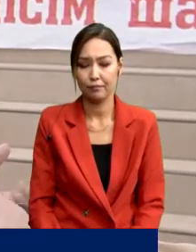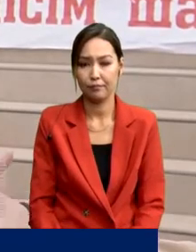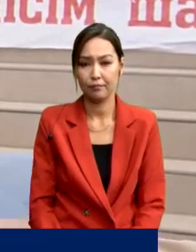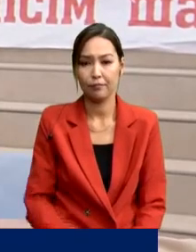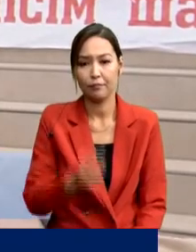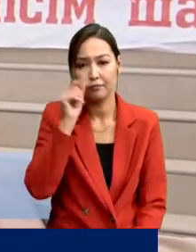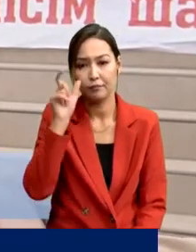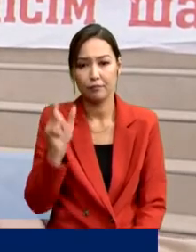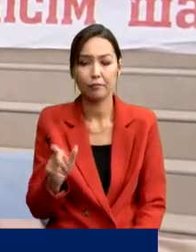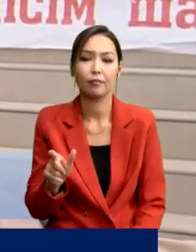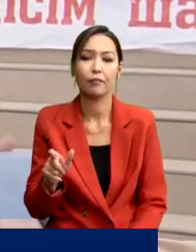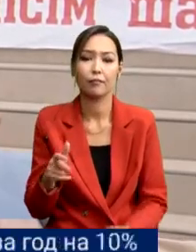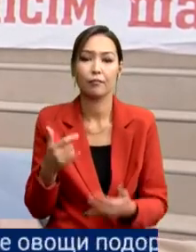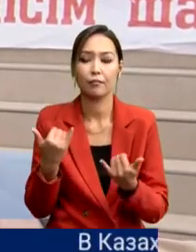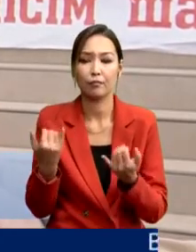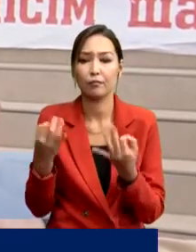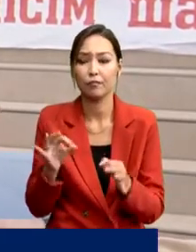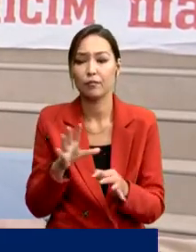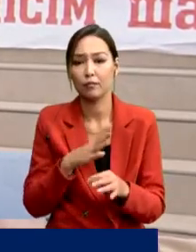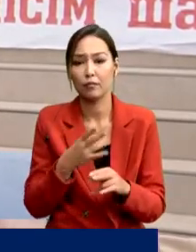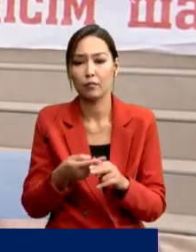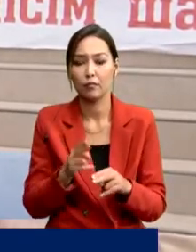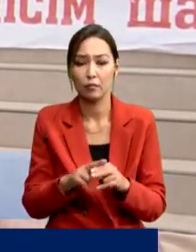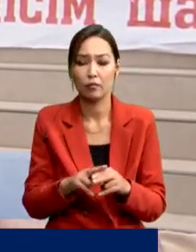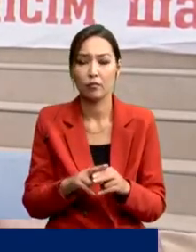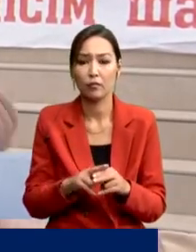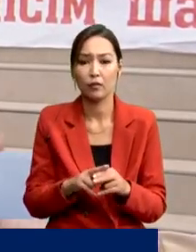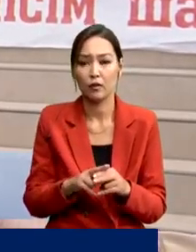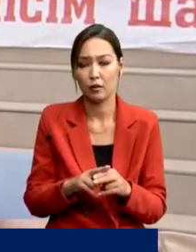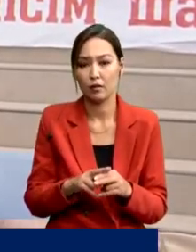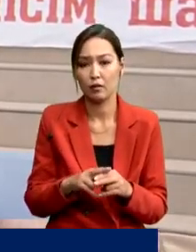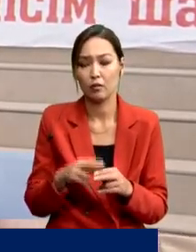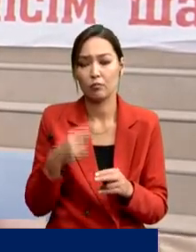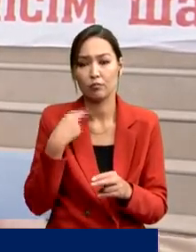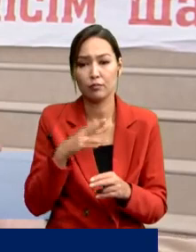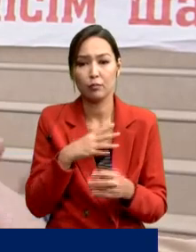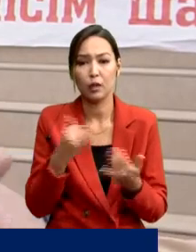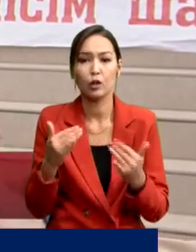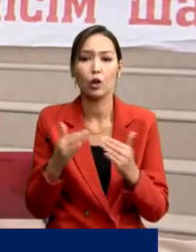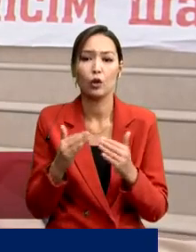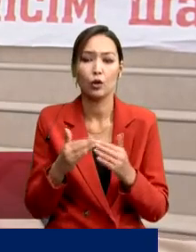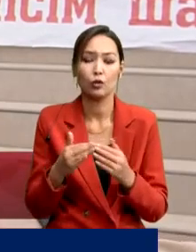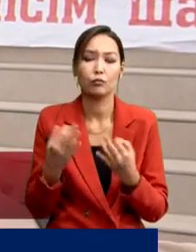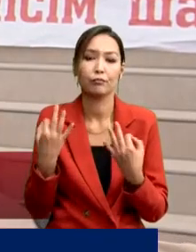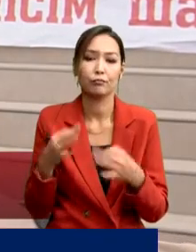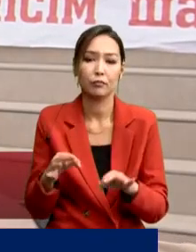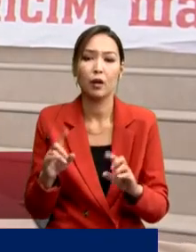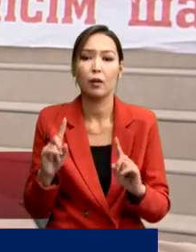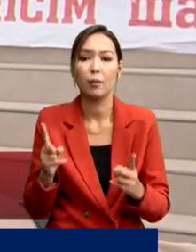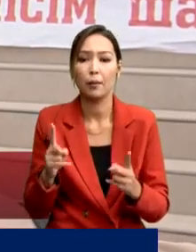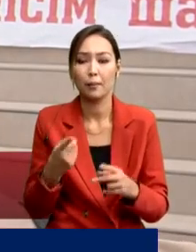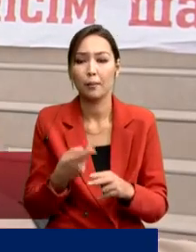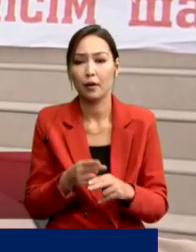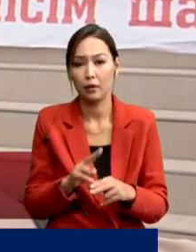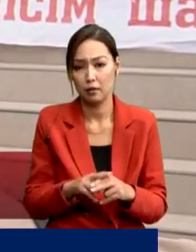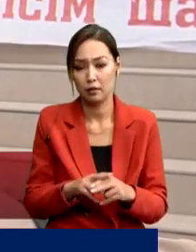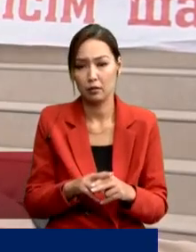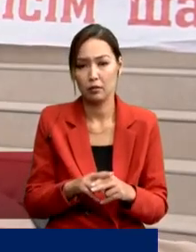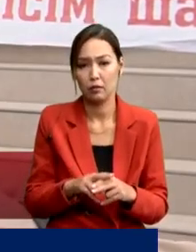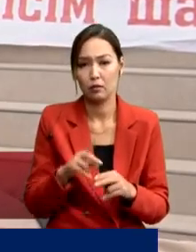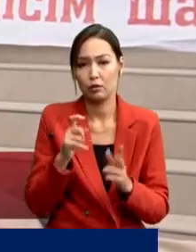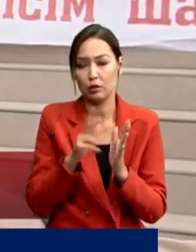күдікті деп танылған азамат алаяқтық бойынша 9 ай қамауда отырды. Енді оны үй қамаққа шығарып жіберіп отыр. 180 адамның